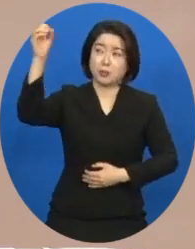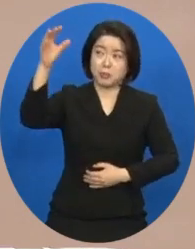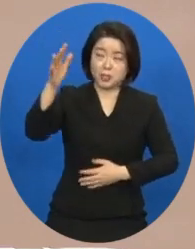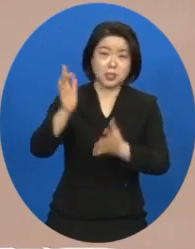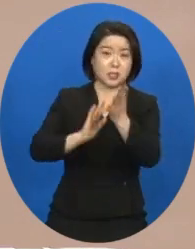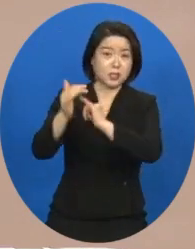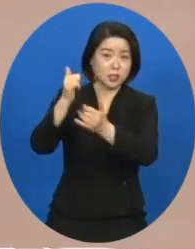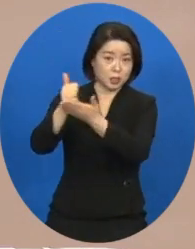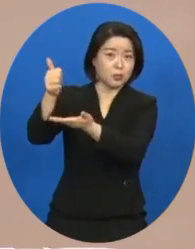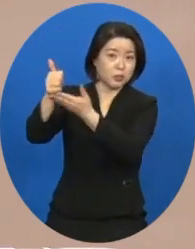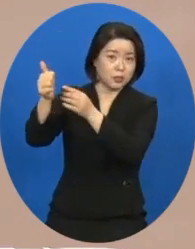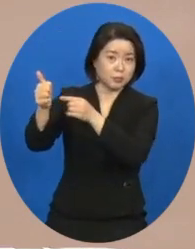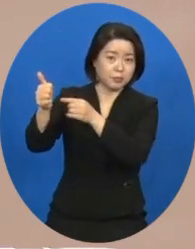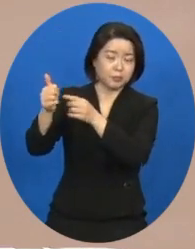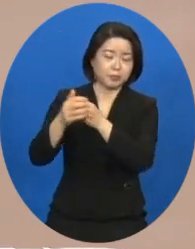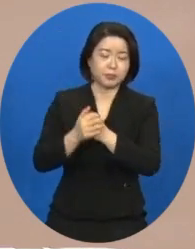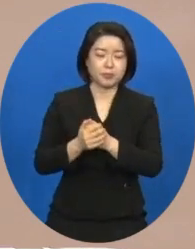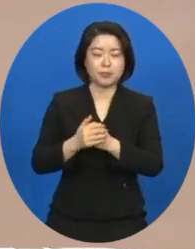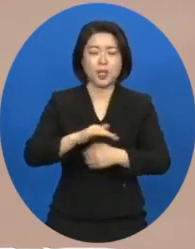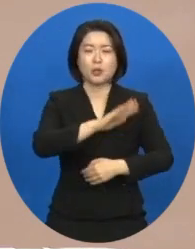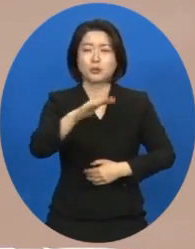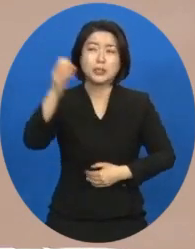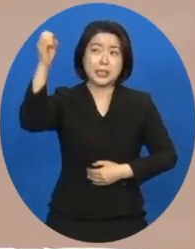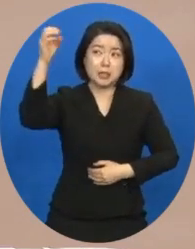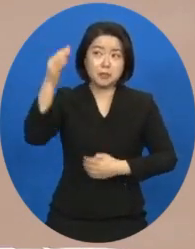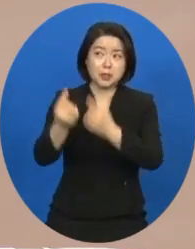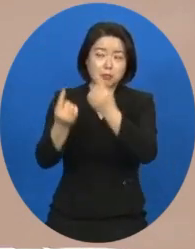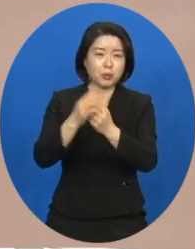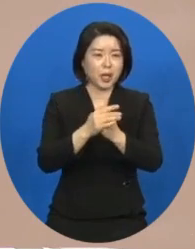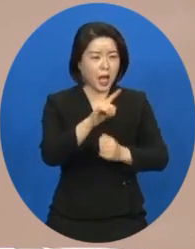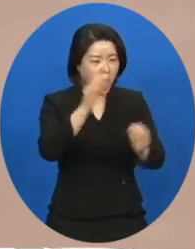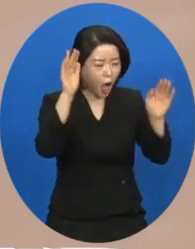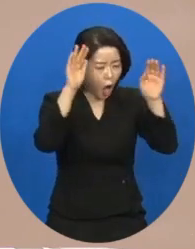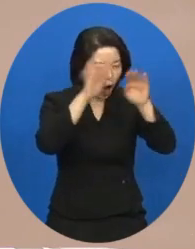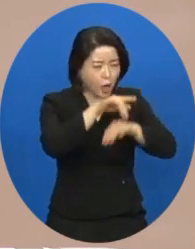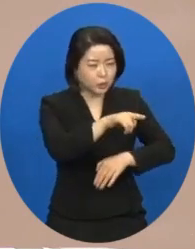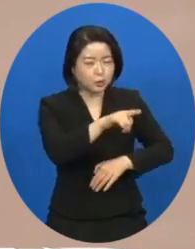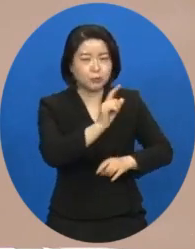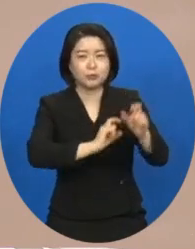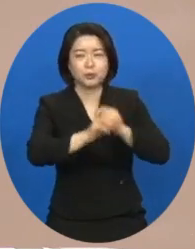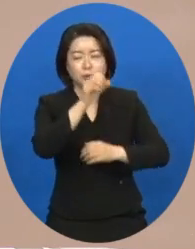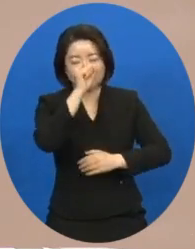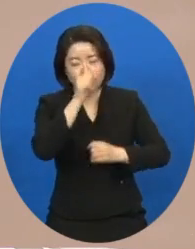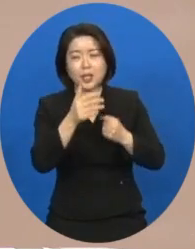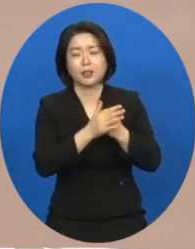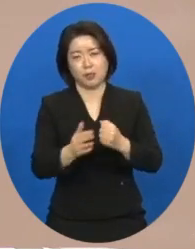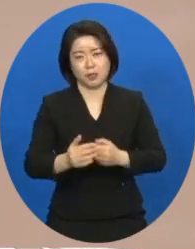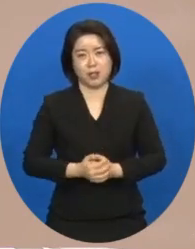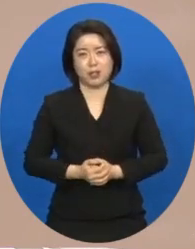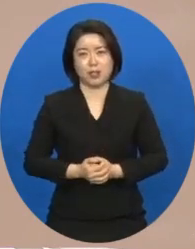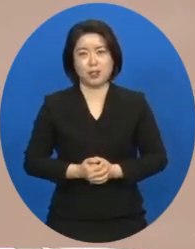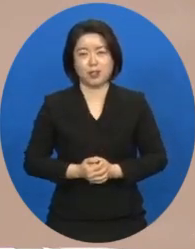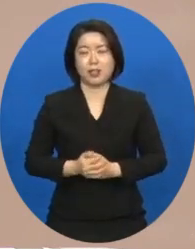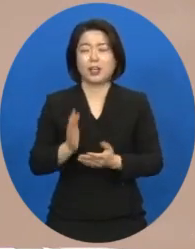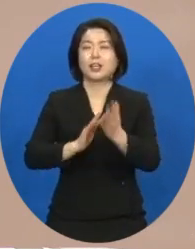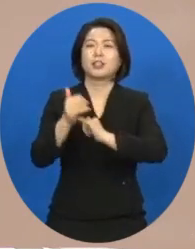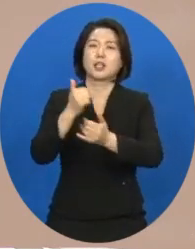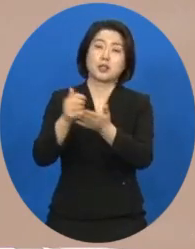예수님이신데 우리가 빛보다도 어두움을 더 좋아하기 때문입니다. 다시 말하면 예수님을